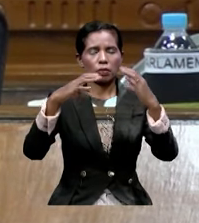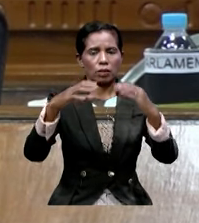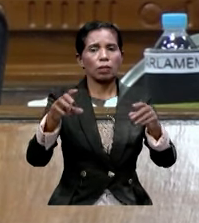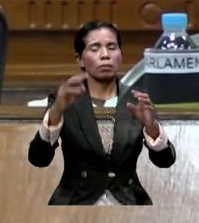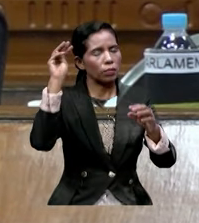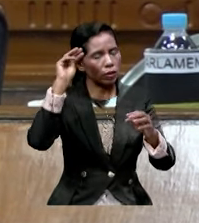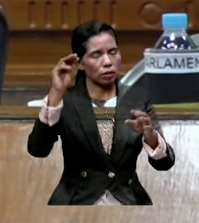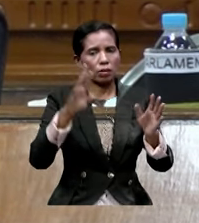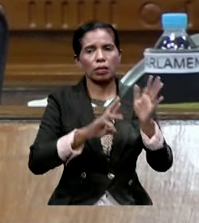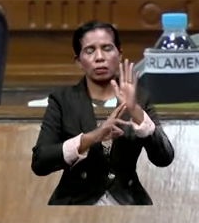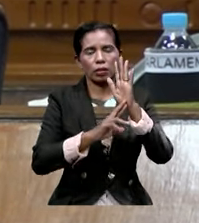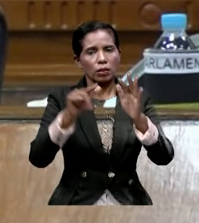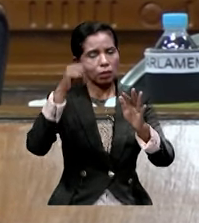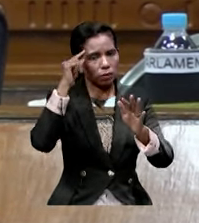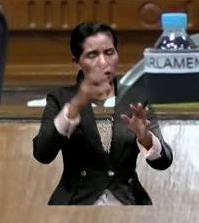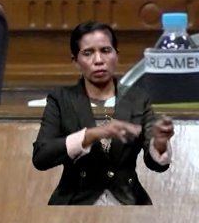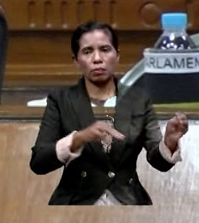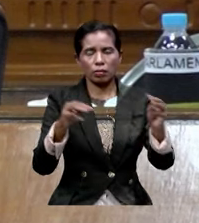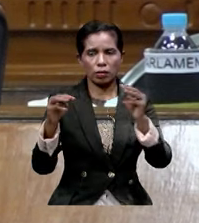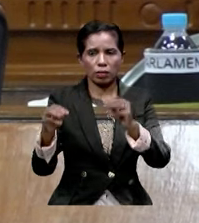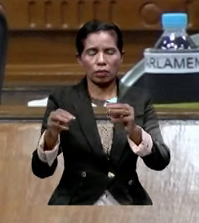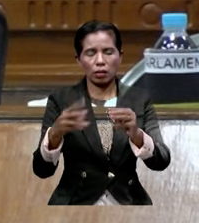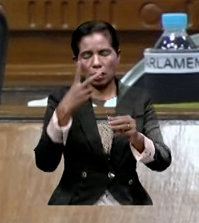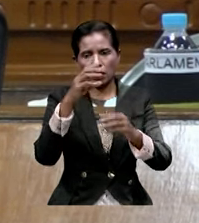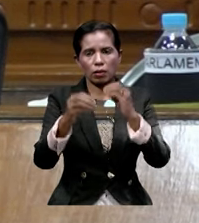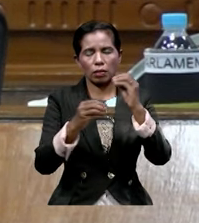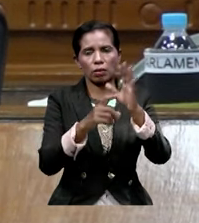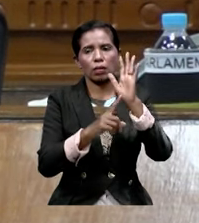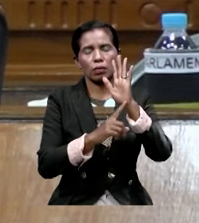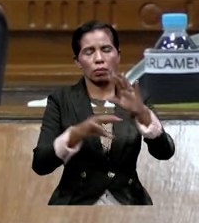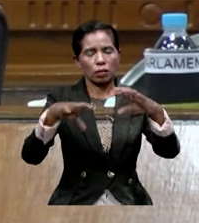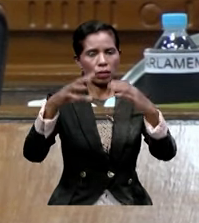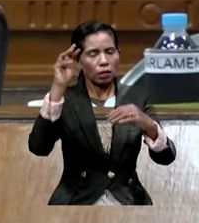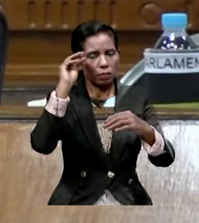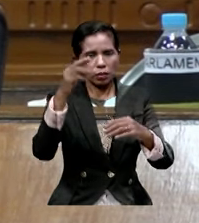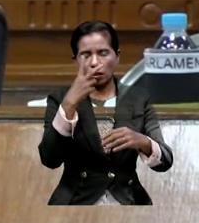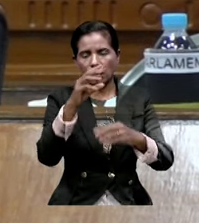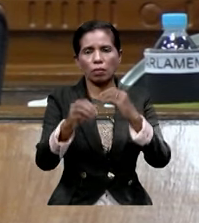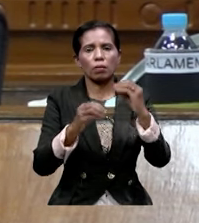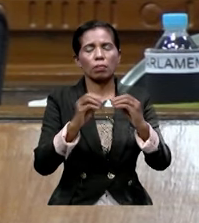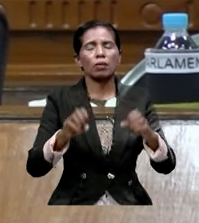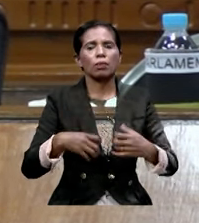presentante gobierno yang ene si adian temos ponto situasaun serne ba konsel ministro o di hare oinsa